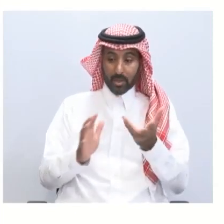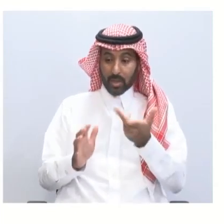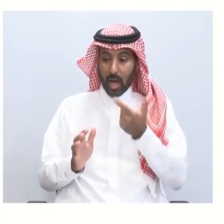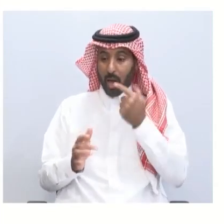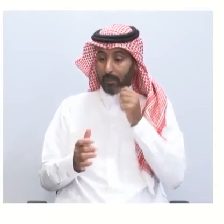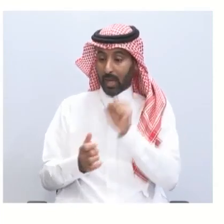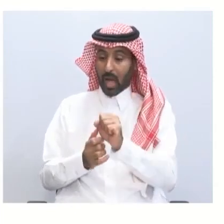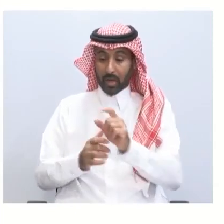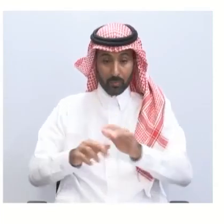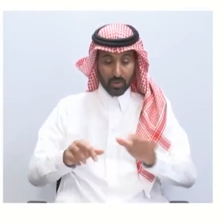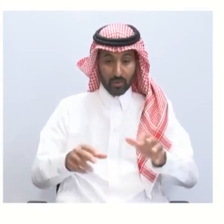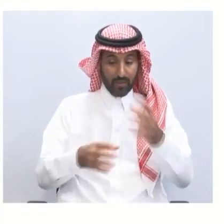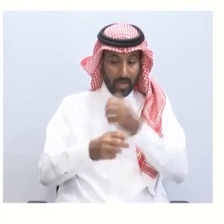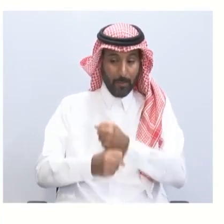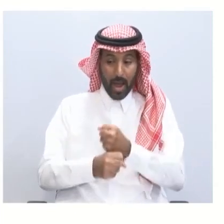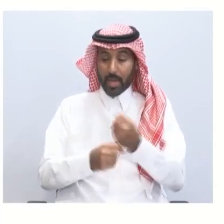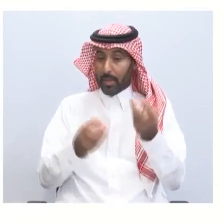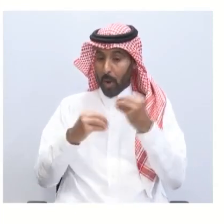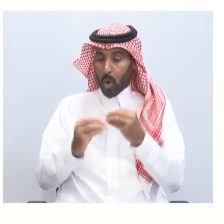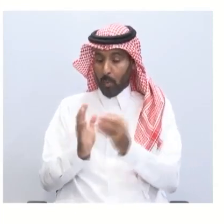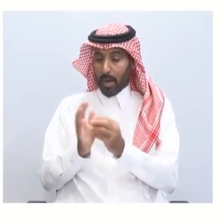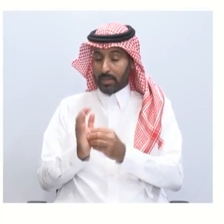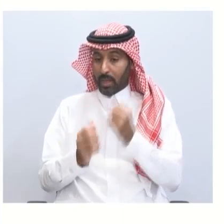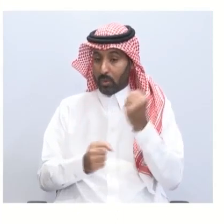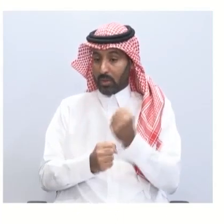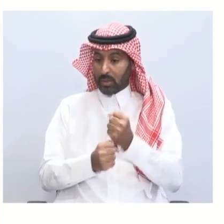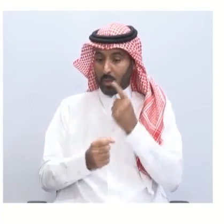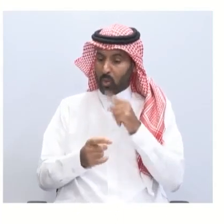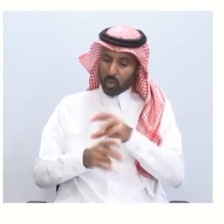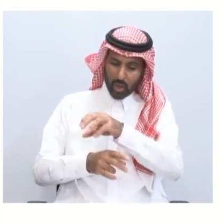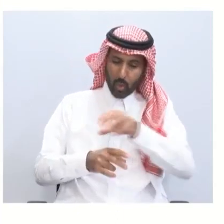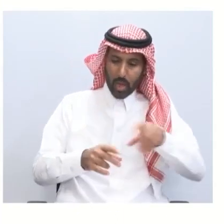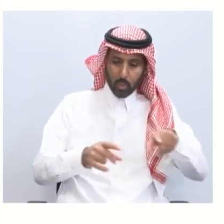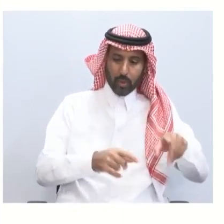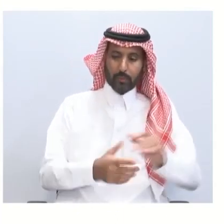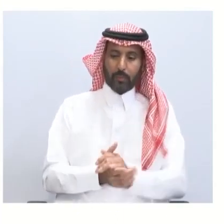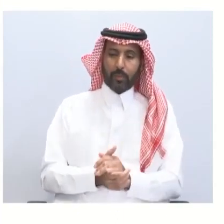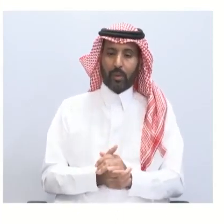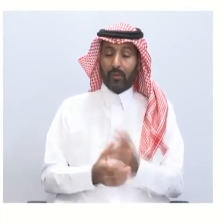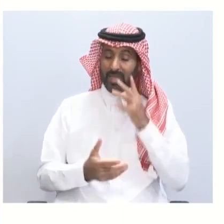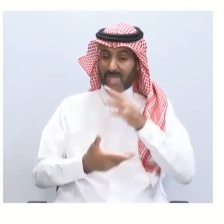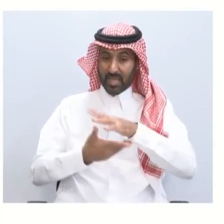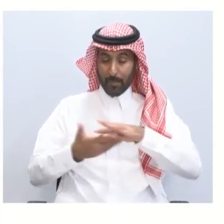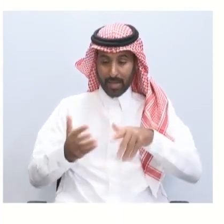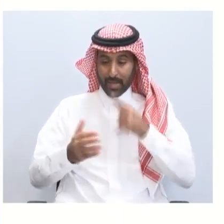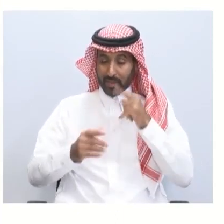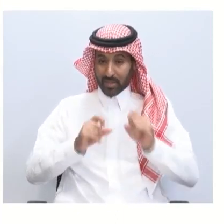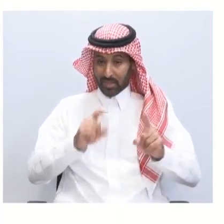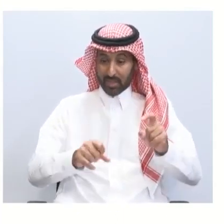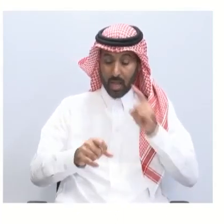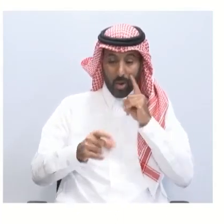المستخدم في حمايه معلوماته ونشاطاته وتحركاته في شبكه الانترنت